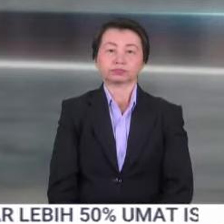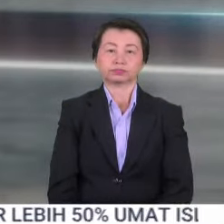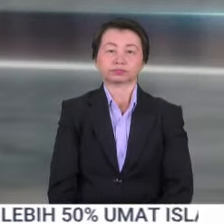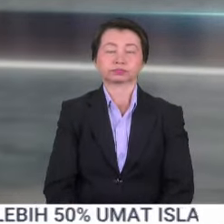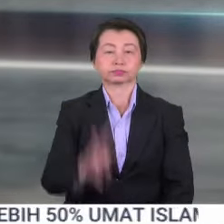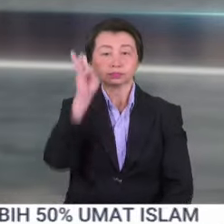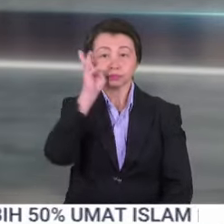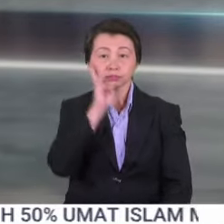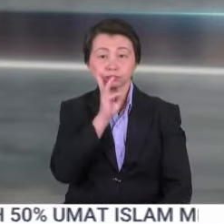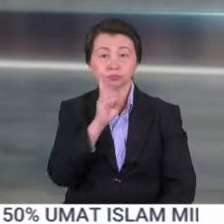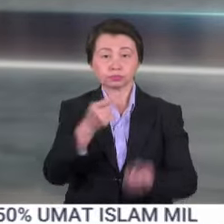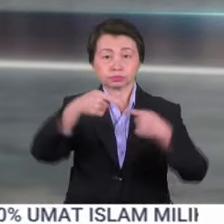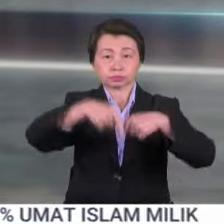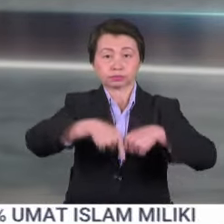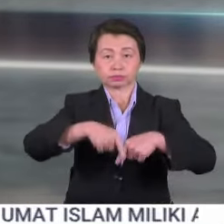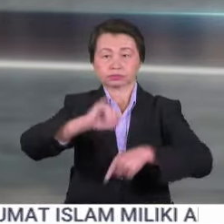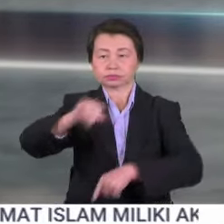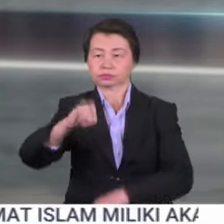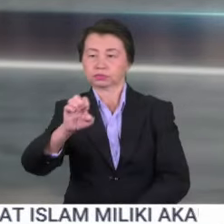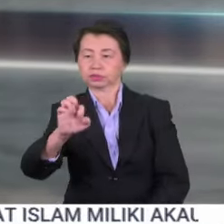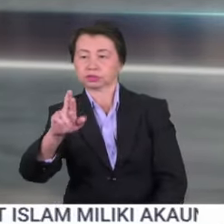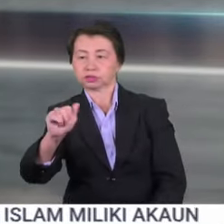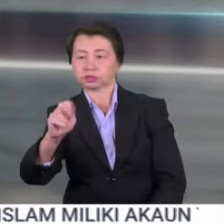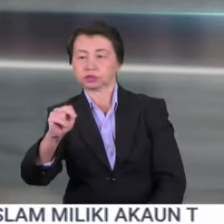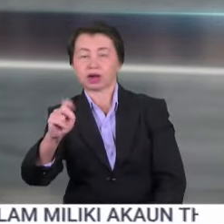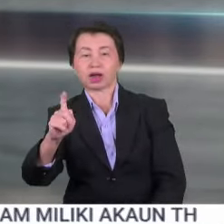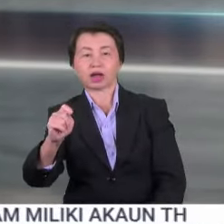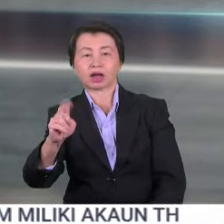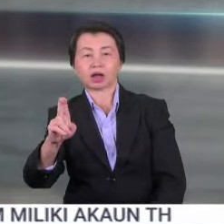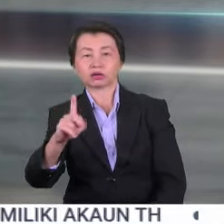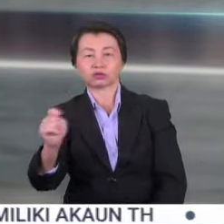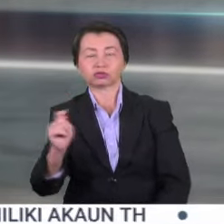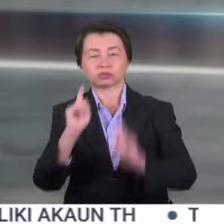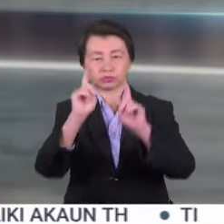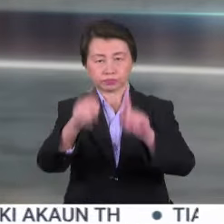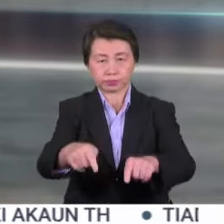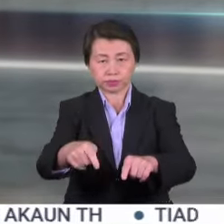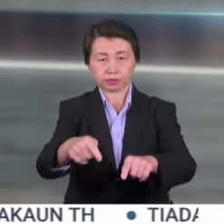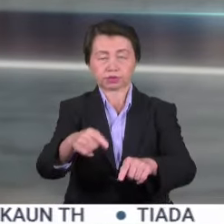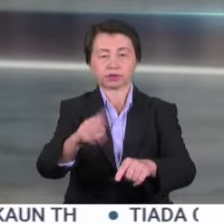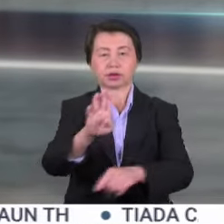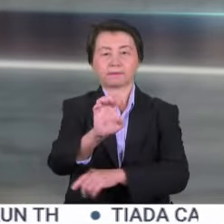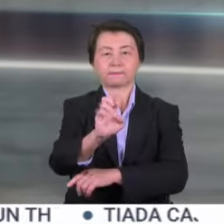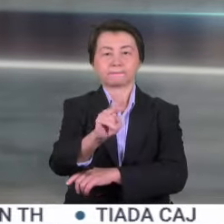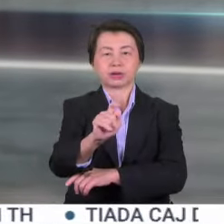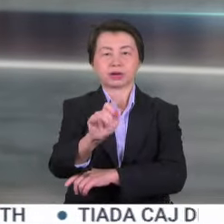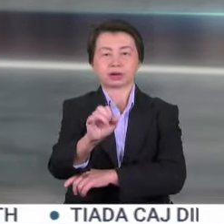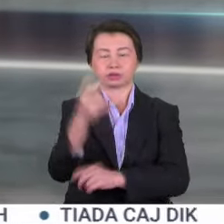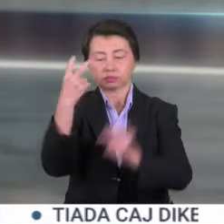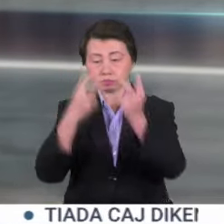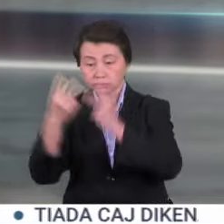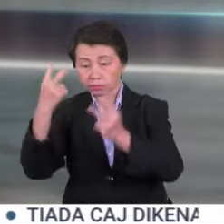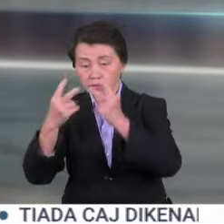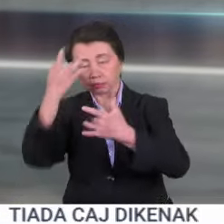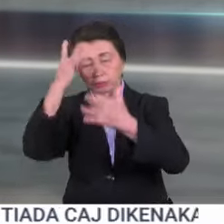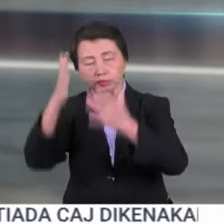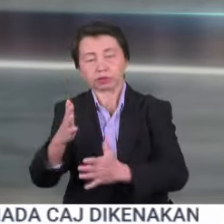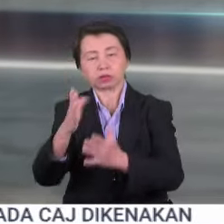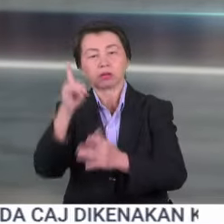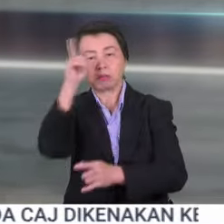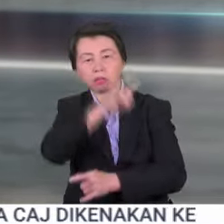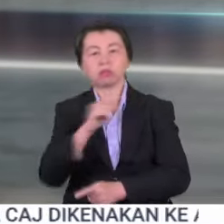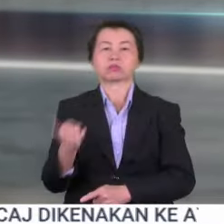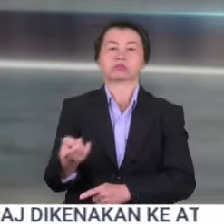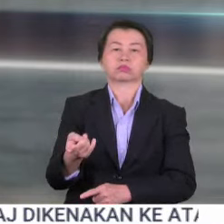Dalam pada itu, wanita UMNO bahagian Jerantut Turun Padang mendekati penduduk di Felda Kemasul Bentong termasuk melawat pesakit kronik. Ahli